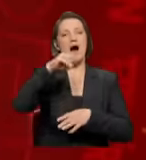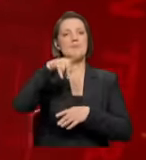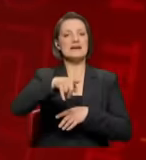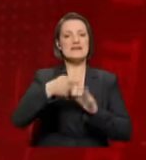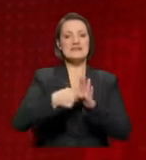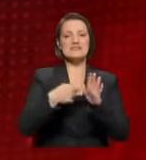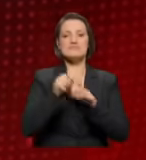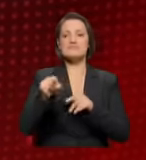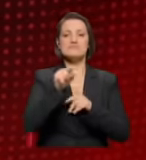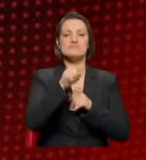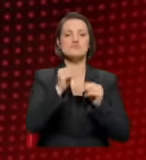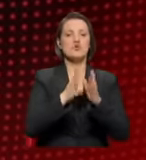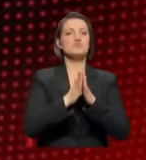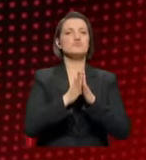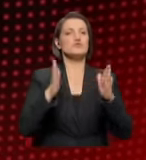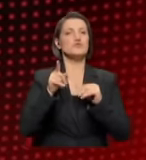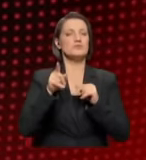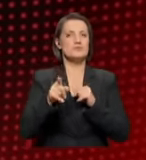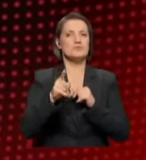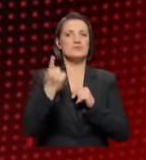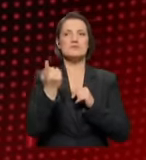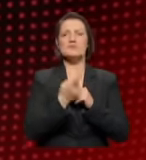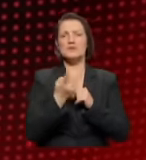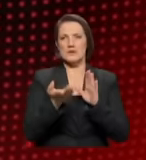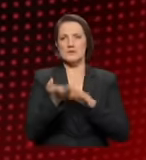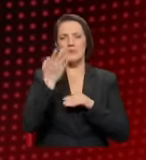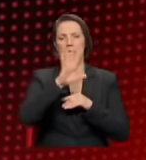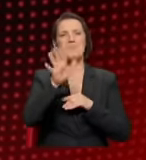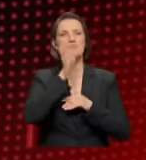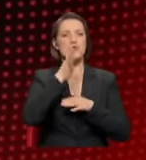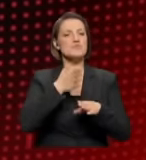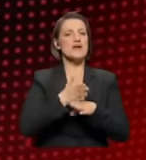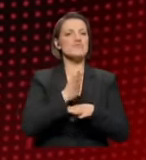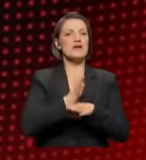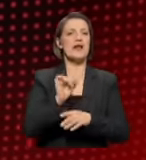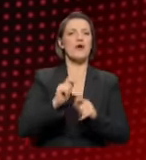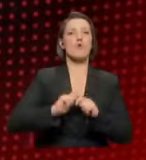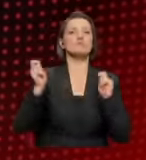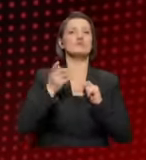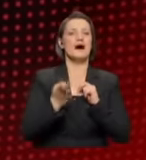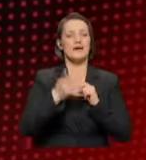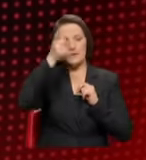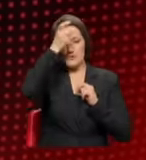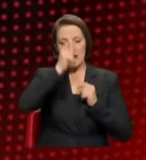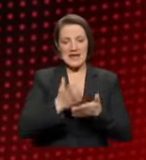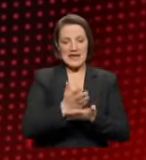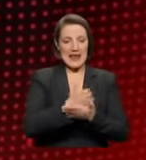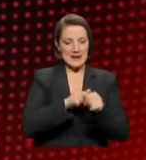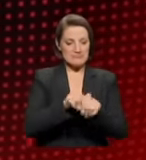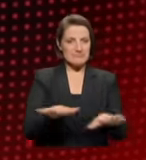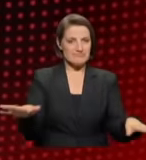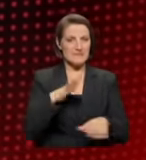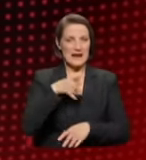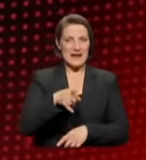Partili isimlerin çok büyük çoğunluğu artık dediğimiz gibi hepimiz de biliyoruz gerçekliklerden kopuklar. Ülkenin gelir dağılımı var